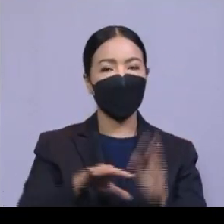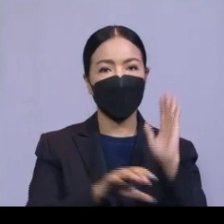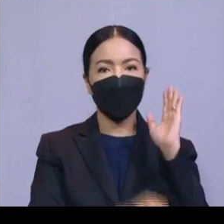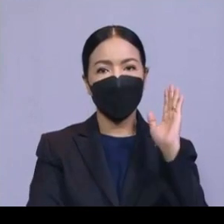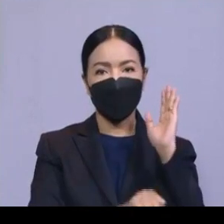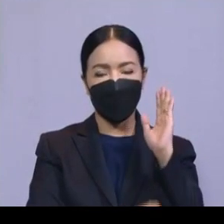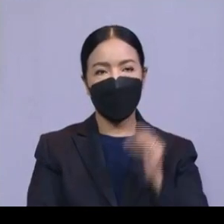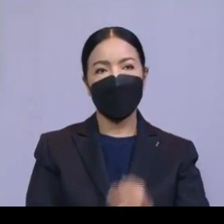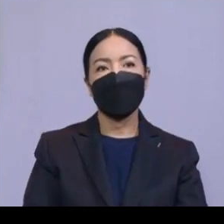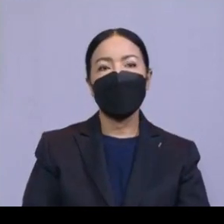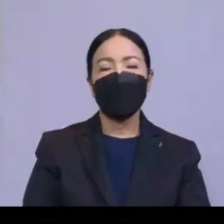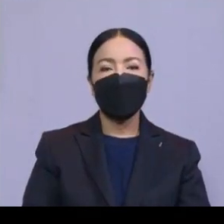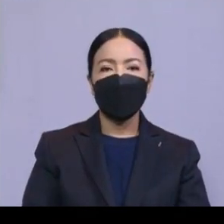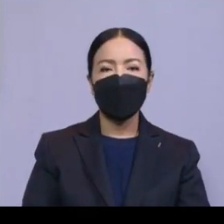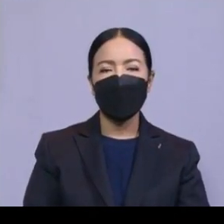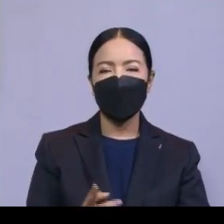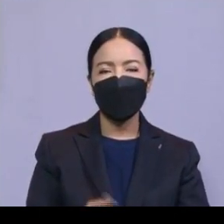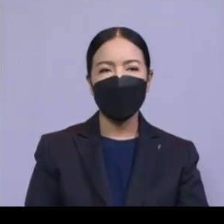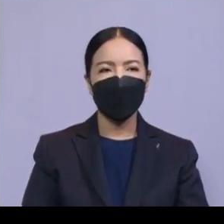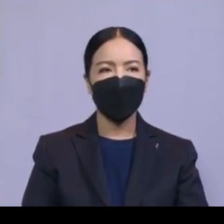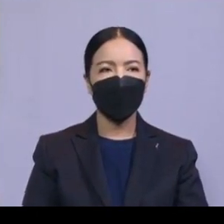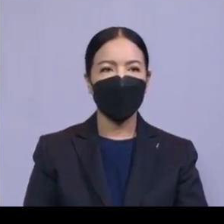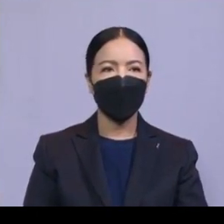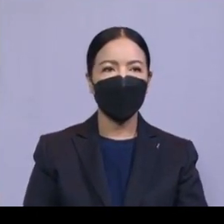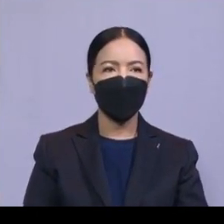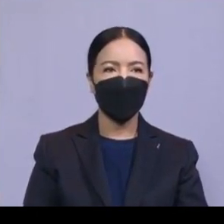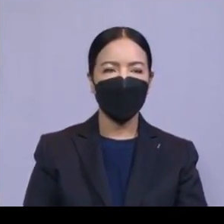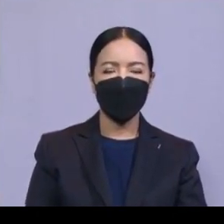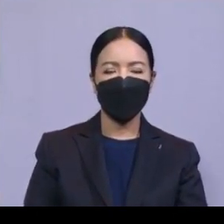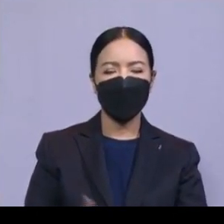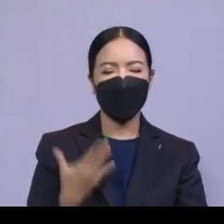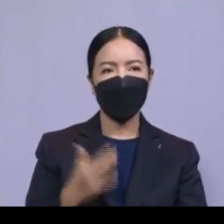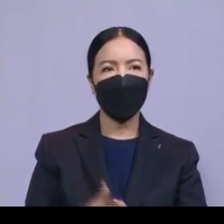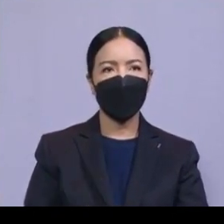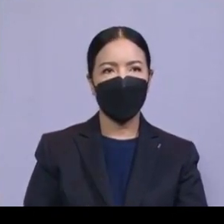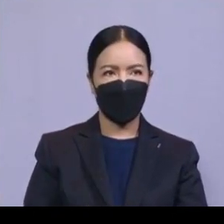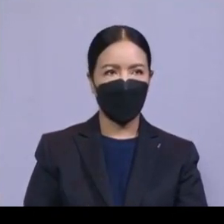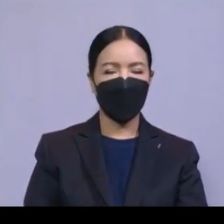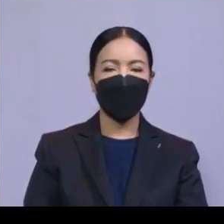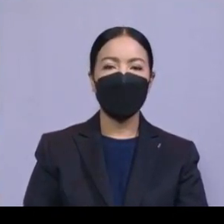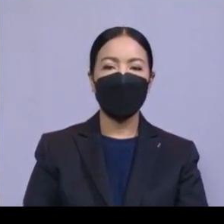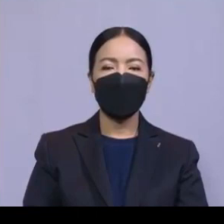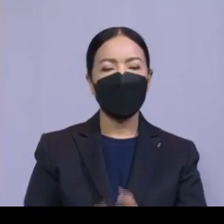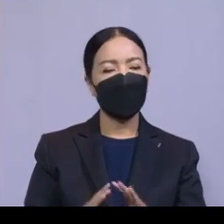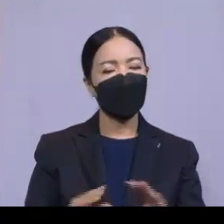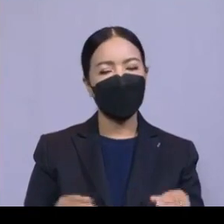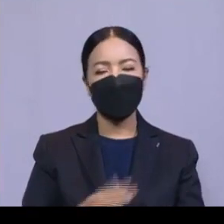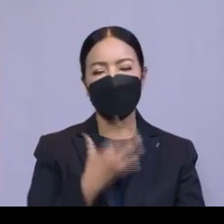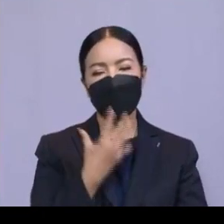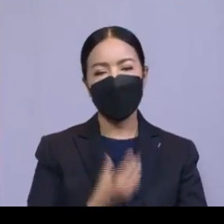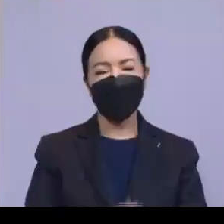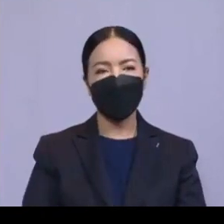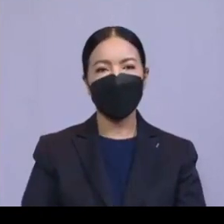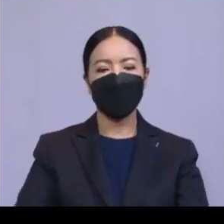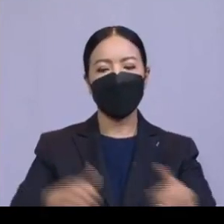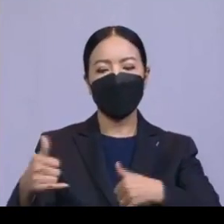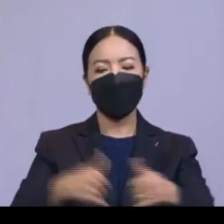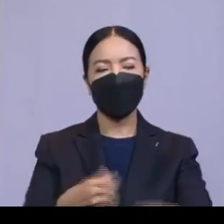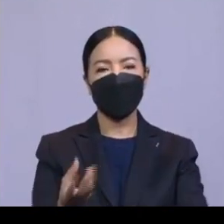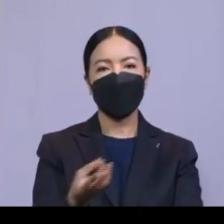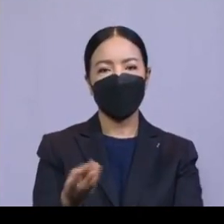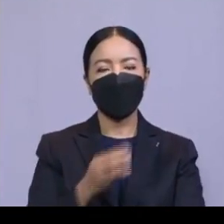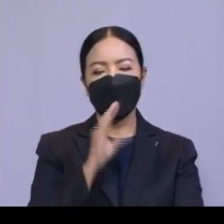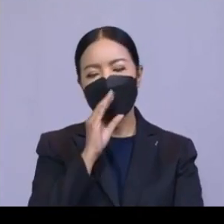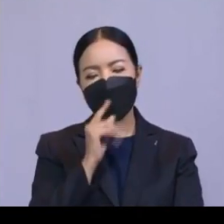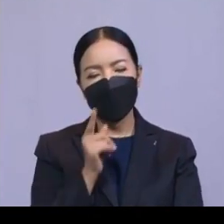ค่ะก็พบว่าบรรยากาศเป็นนี้ต้องหูของแพงก็ไม่ใช่ว่าแม่ค้าคะจะรวยค่ะเงียบเหงาไปเลยลูกค้าน้อยลงมาก